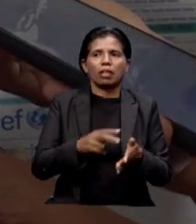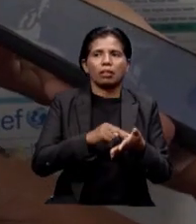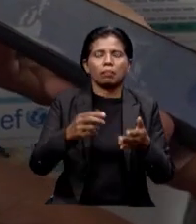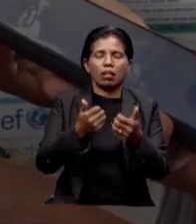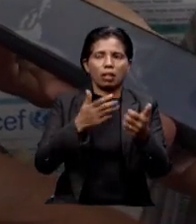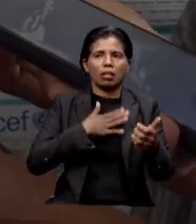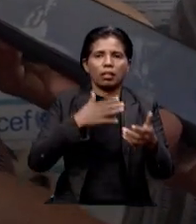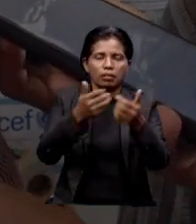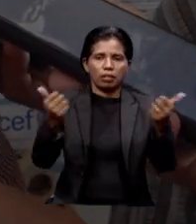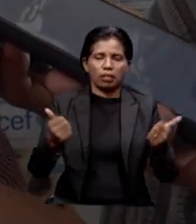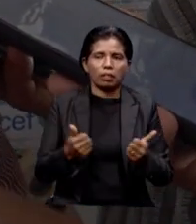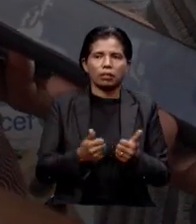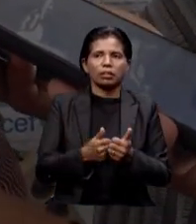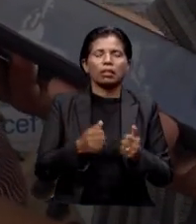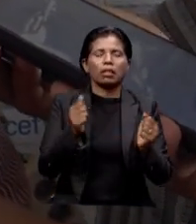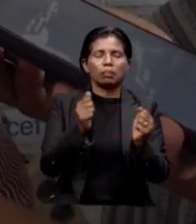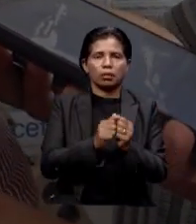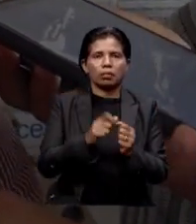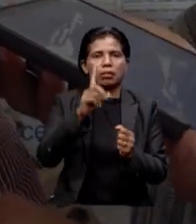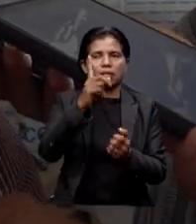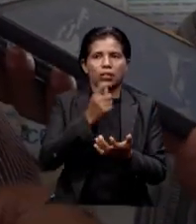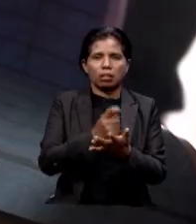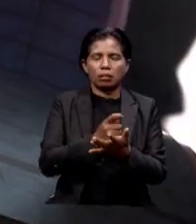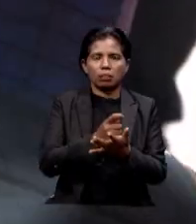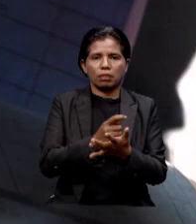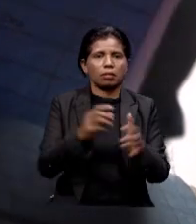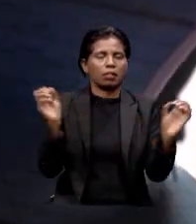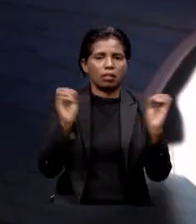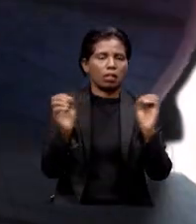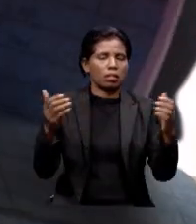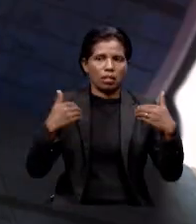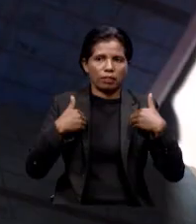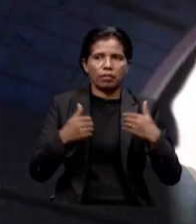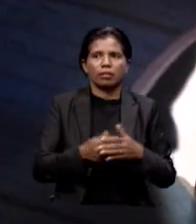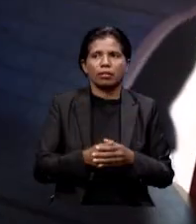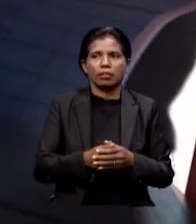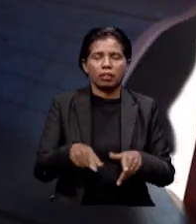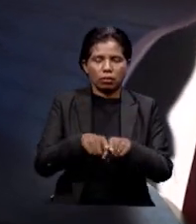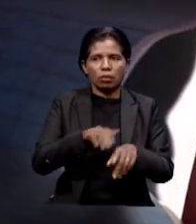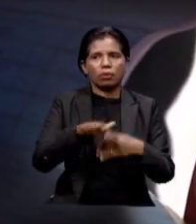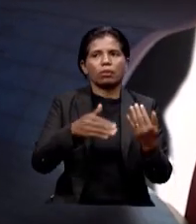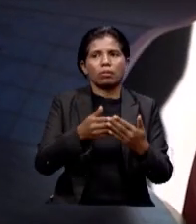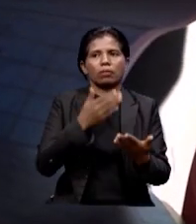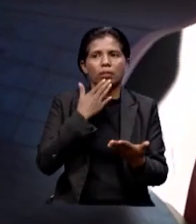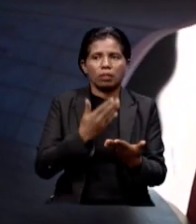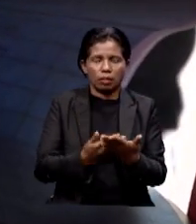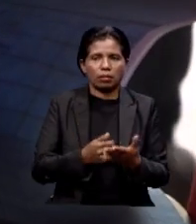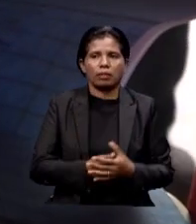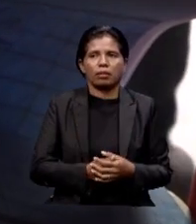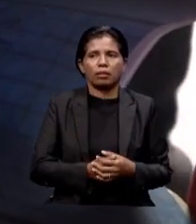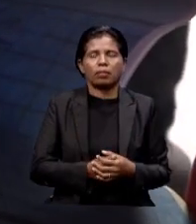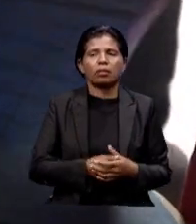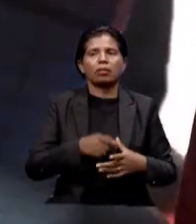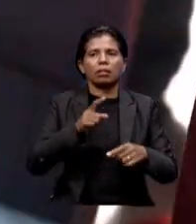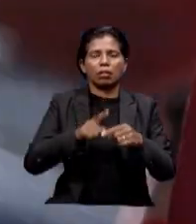HNB rihun sikian ne lai hot kedas. Eba hone ndi wat debot tot la udia kona house of alde labele